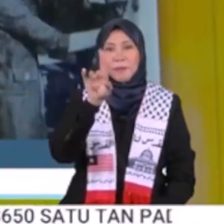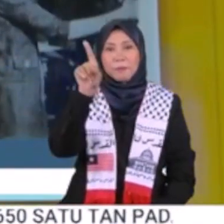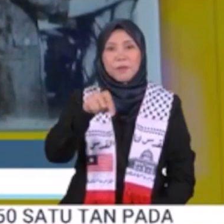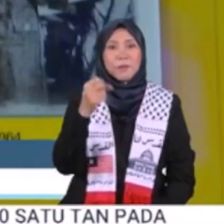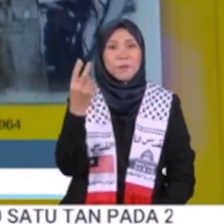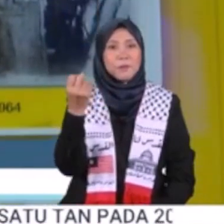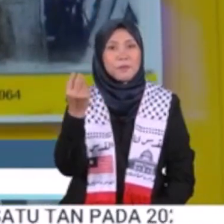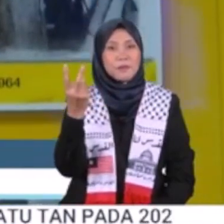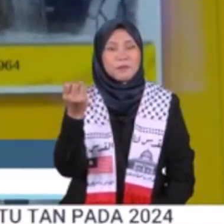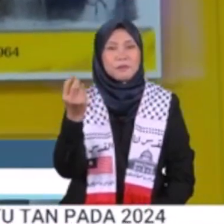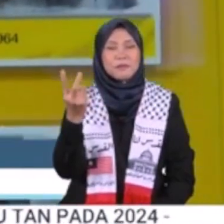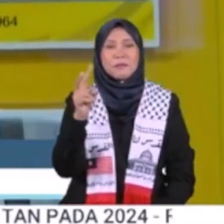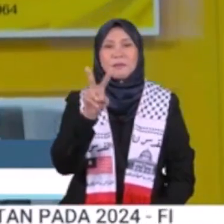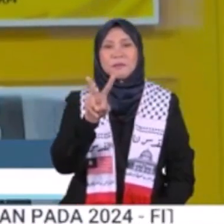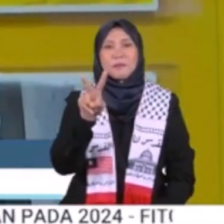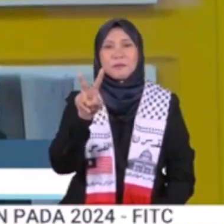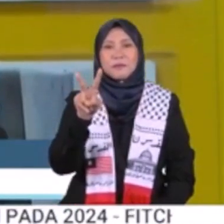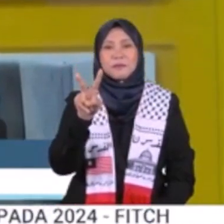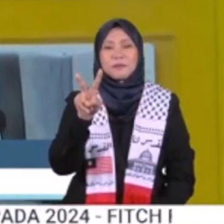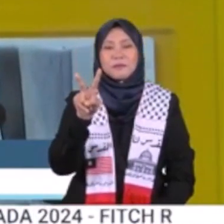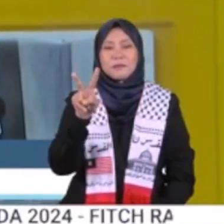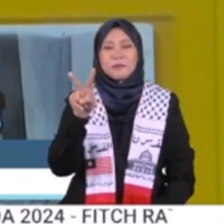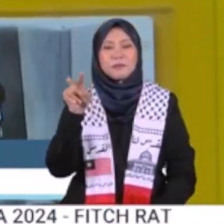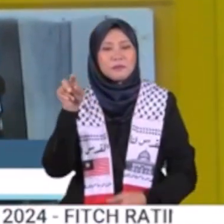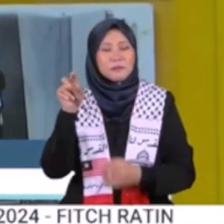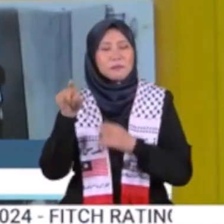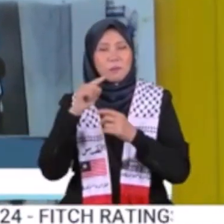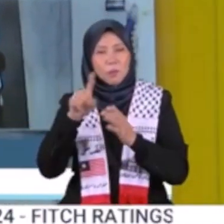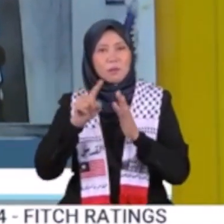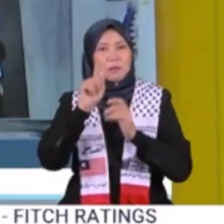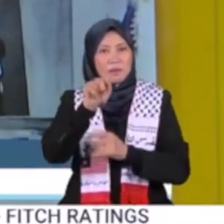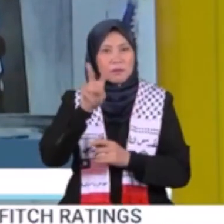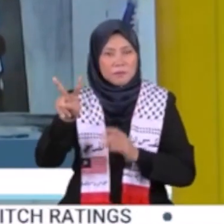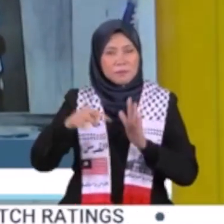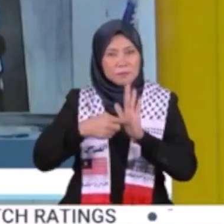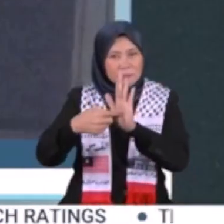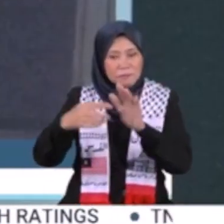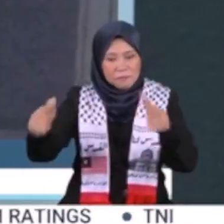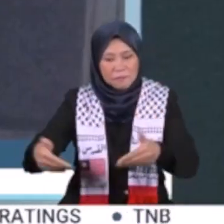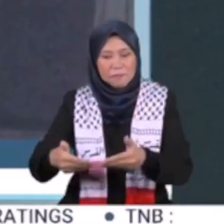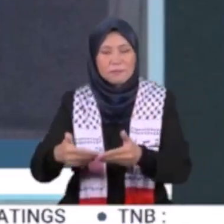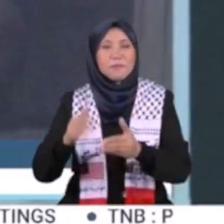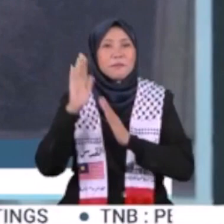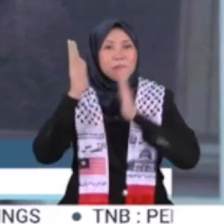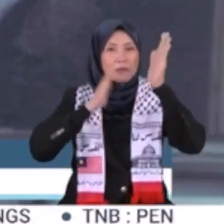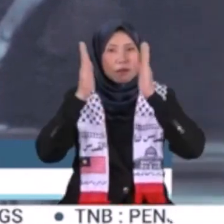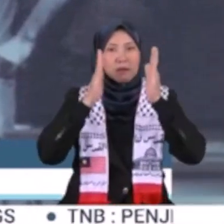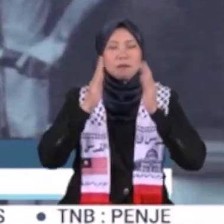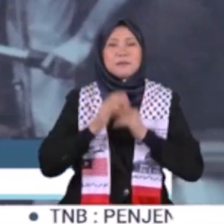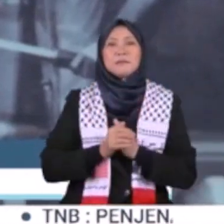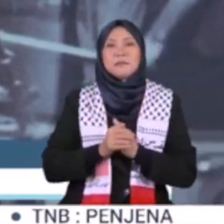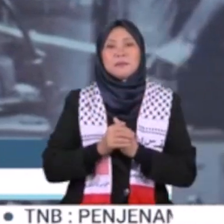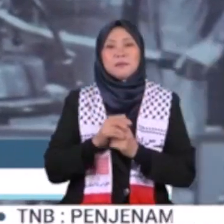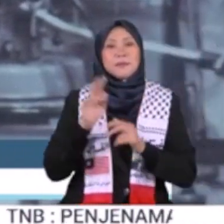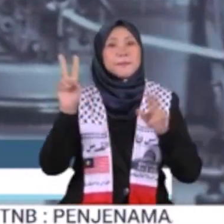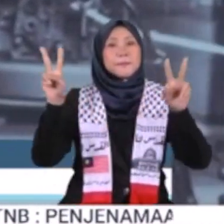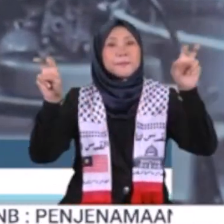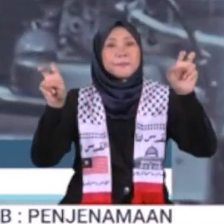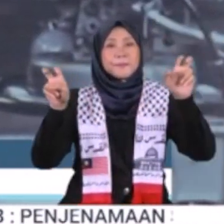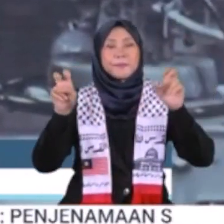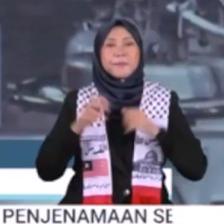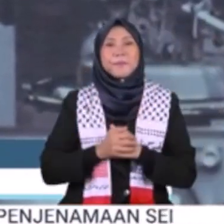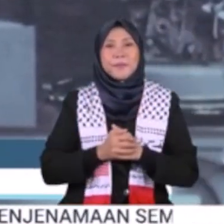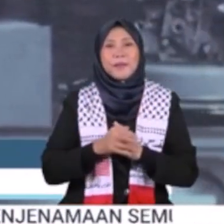Disember 1963 merupakan tarikh di mana televisyen diperkenalkan di Malaysia dengan saluran tunggal yang dikenali